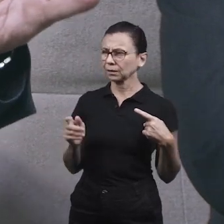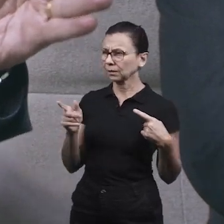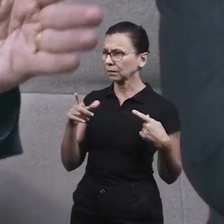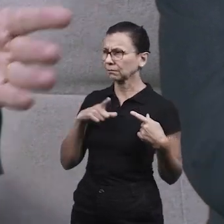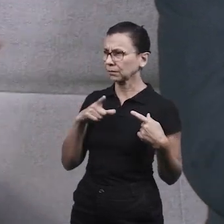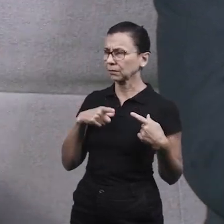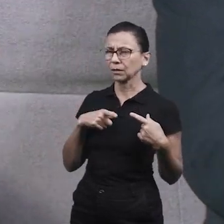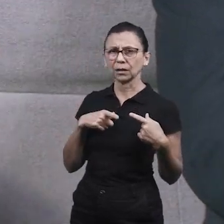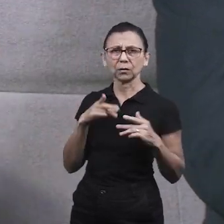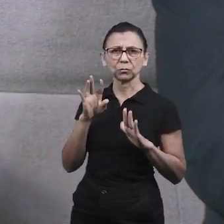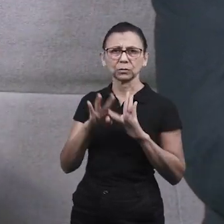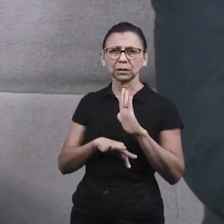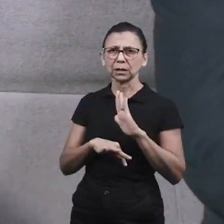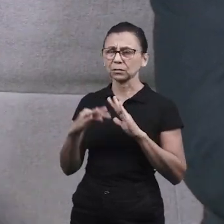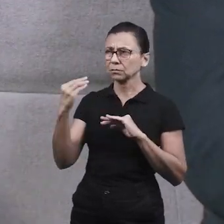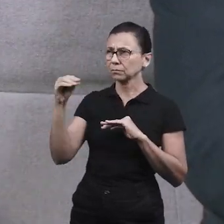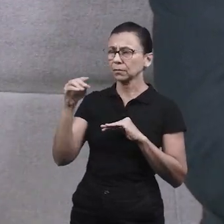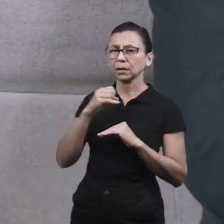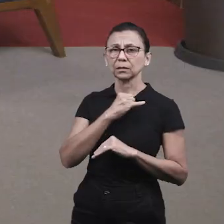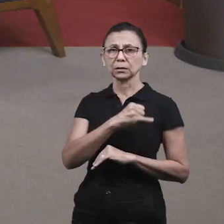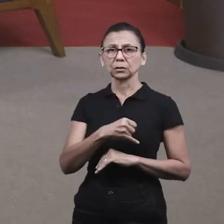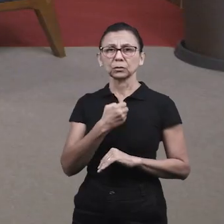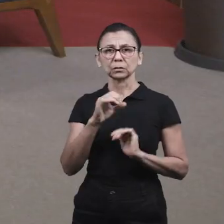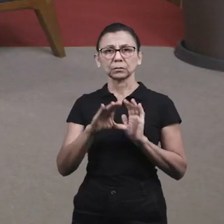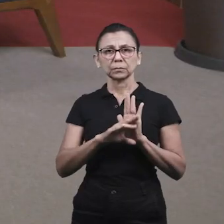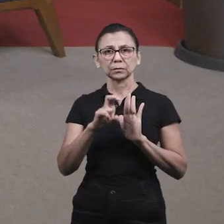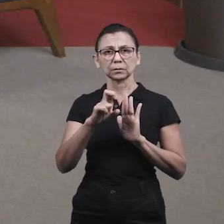la personne du Seigneur Jésus à l'homme.